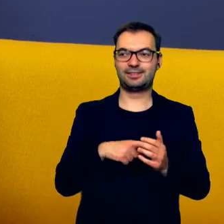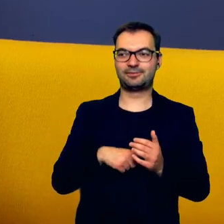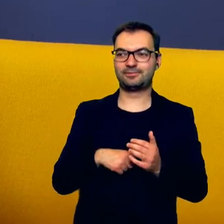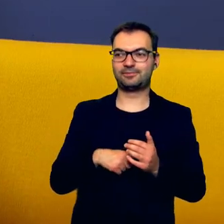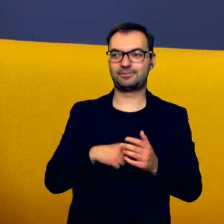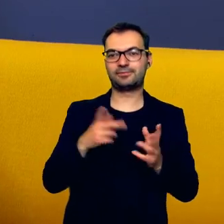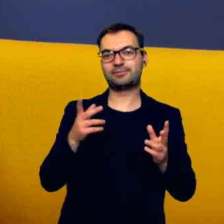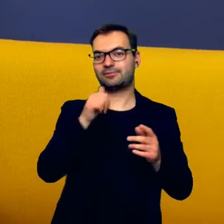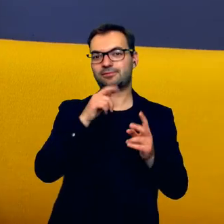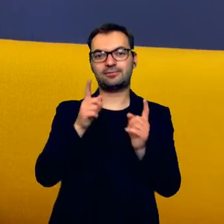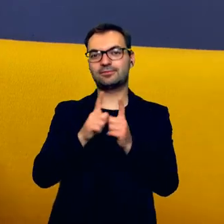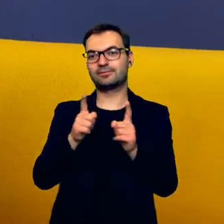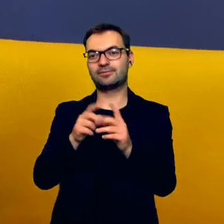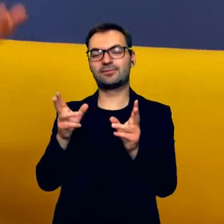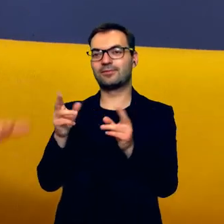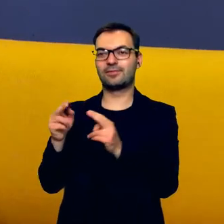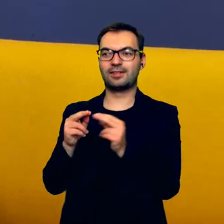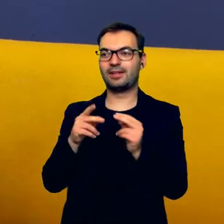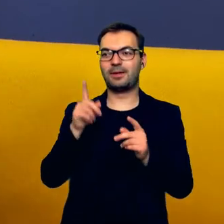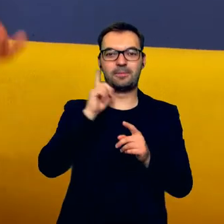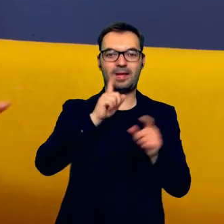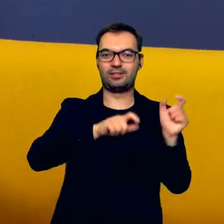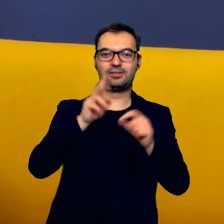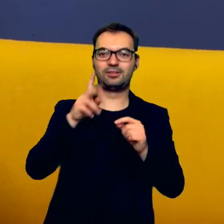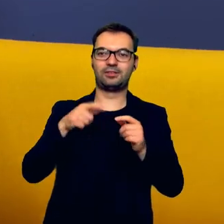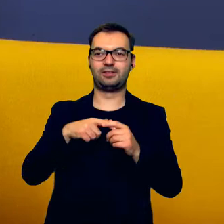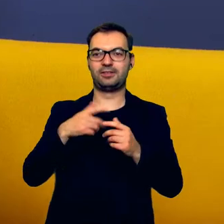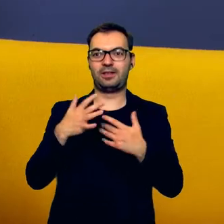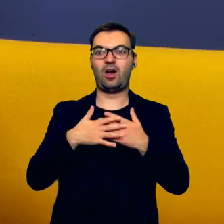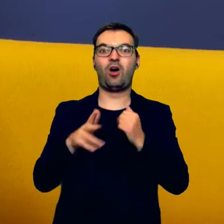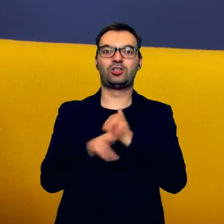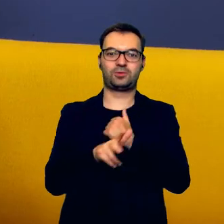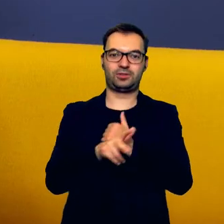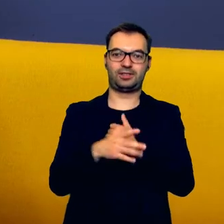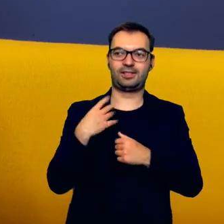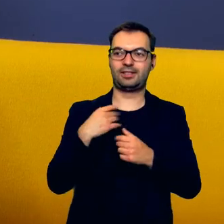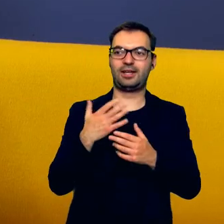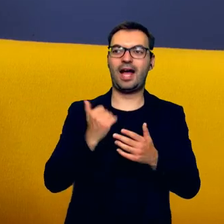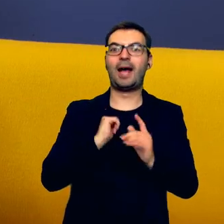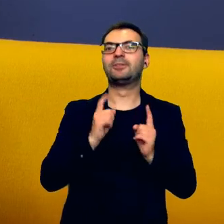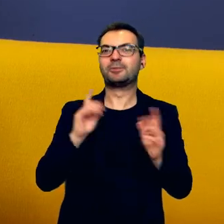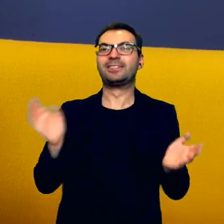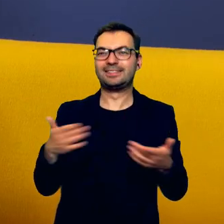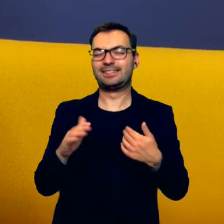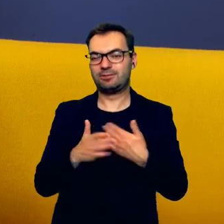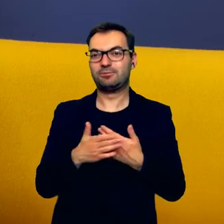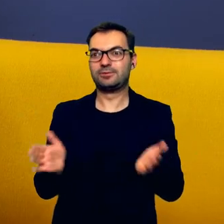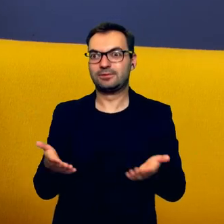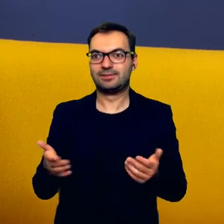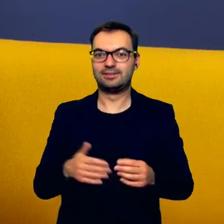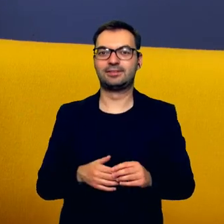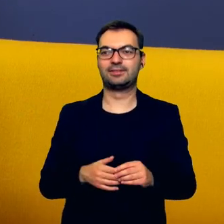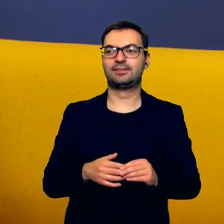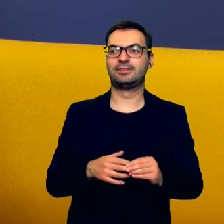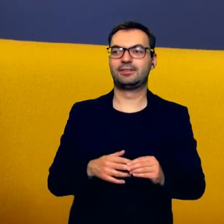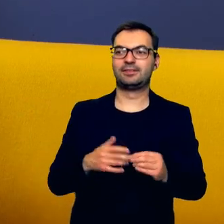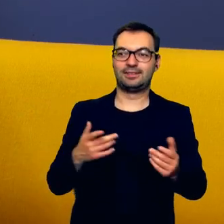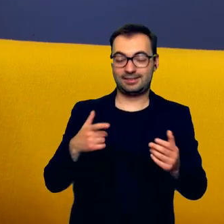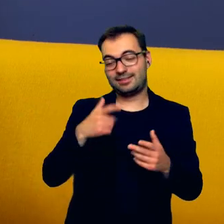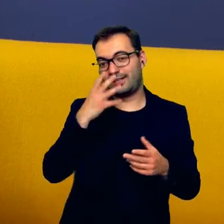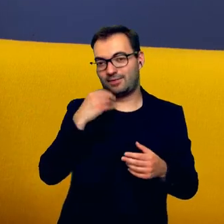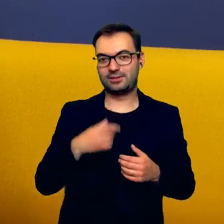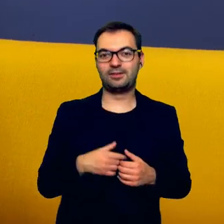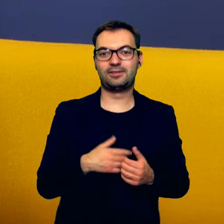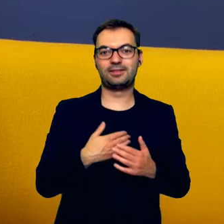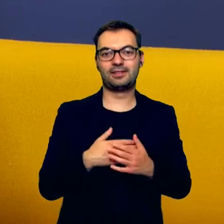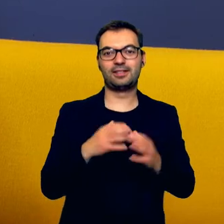ją swatano ją z jakimiś mężczyznami, którzy dobiegali 80, byleby tylko za kogoś wyszła za mąż, prawda? I tak to